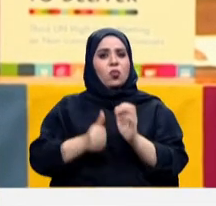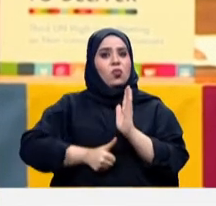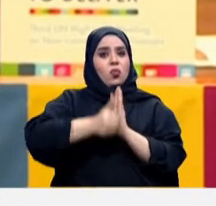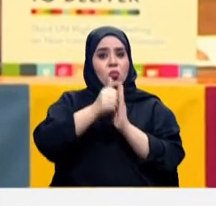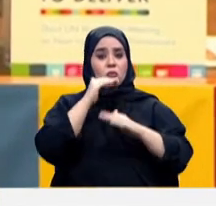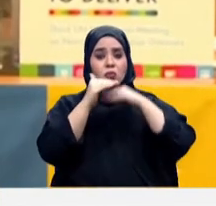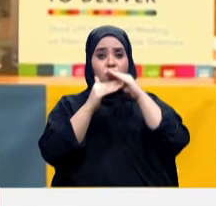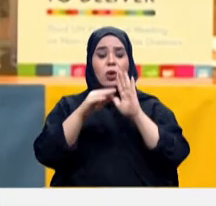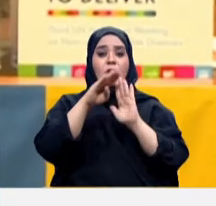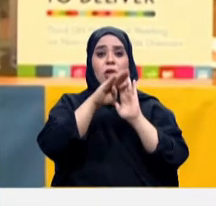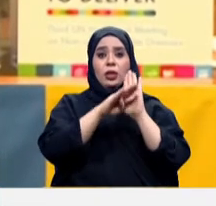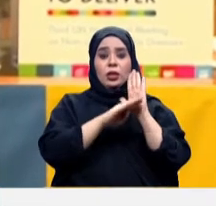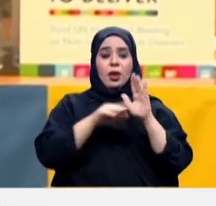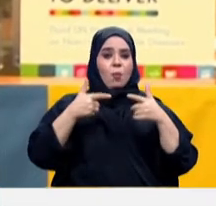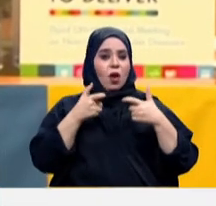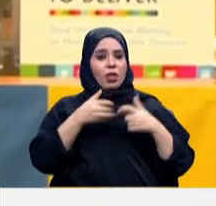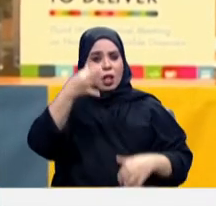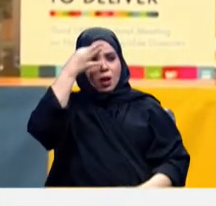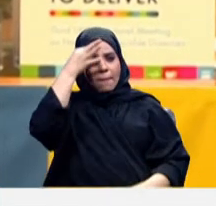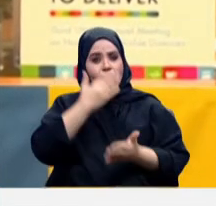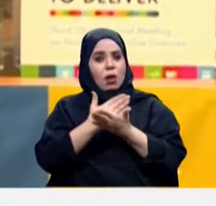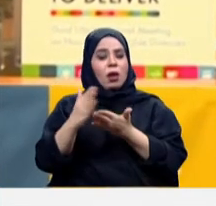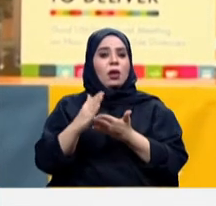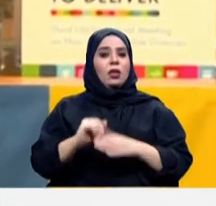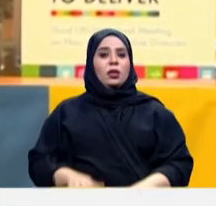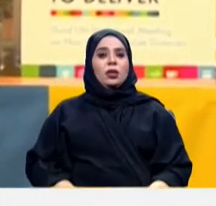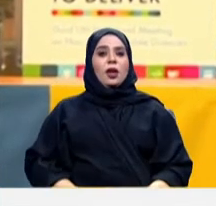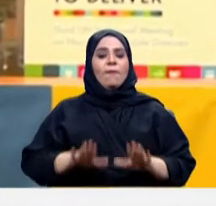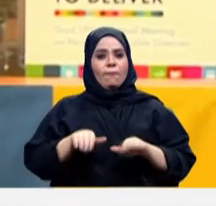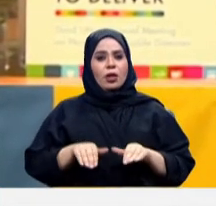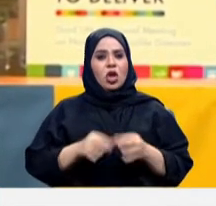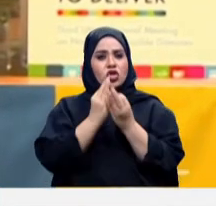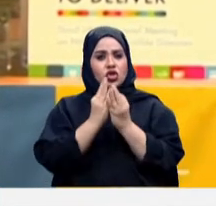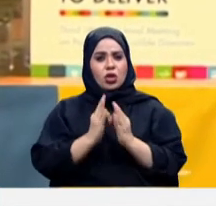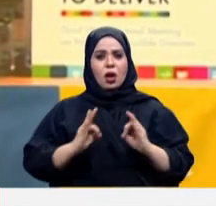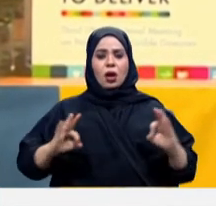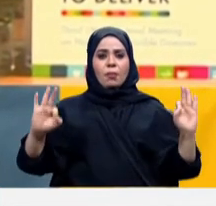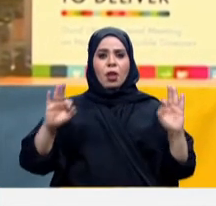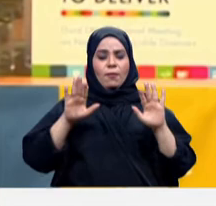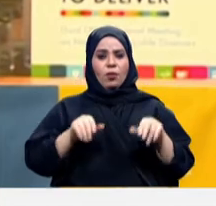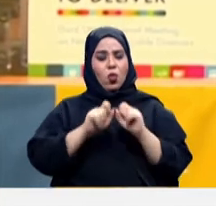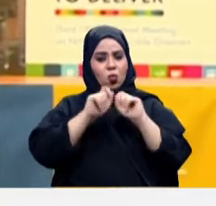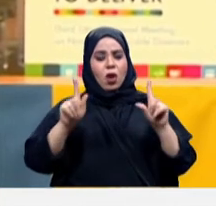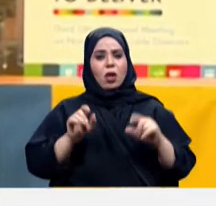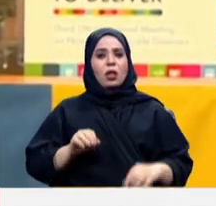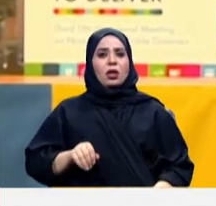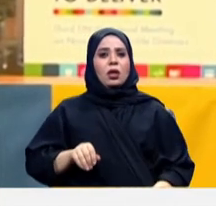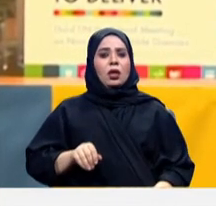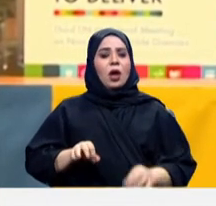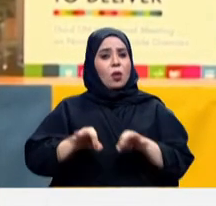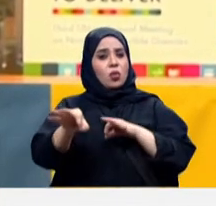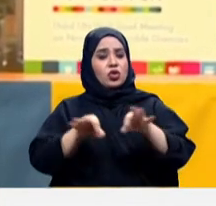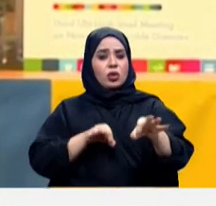الوطنية لمكافحة الأمراض غير السارية والتي تشمل الغايات والمؤشرات تبعا للمسار